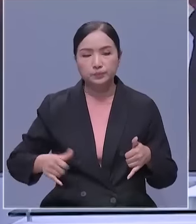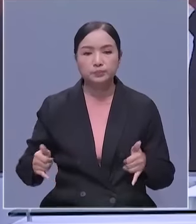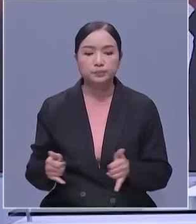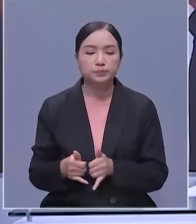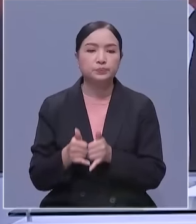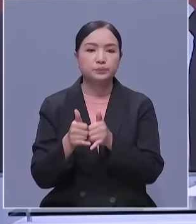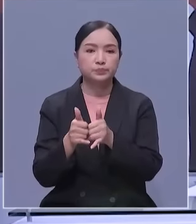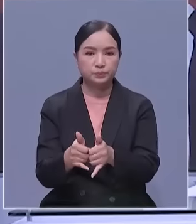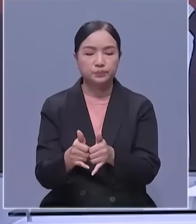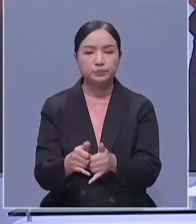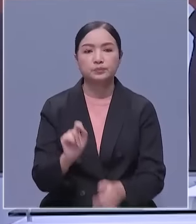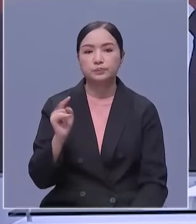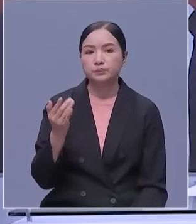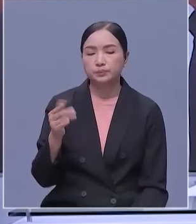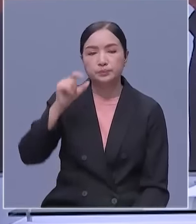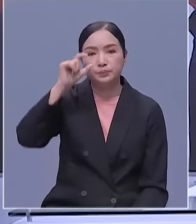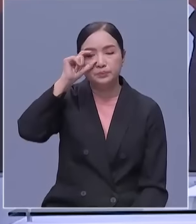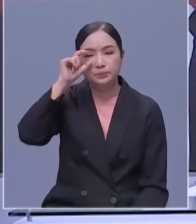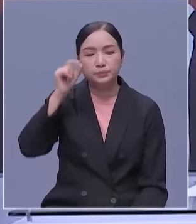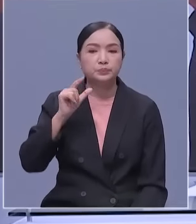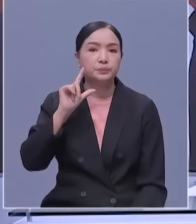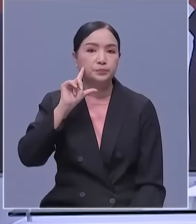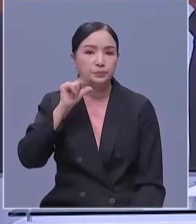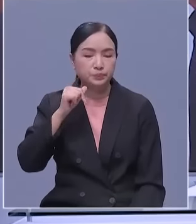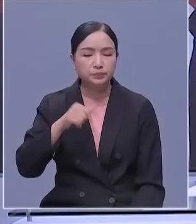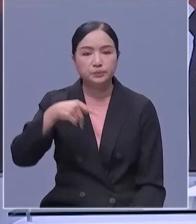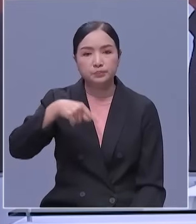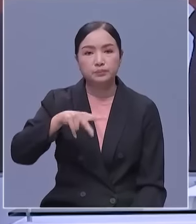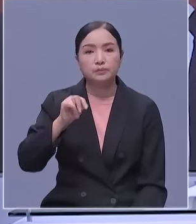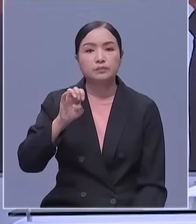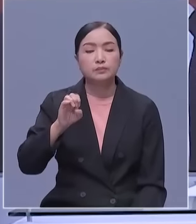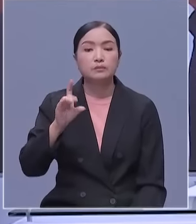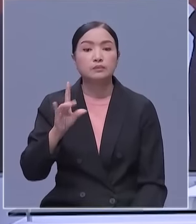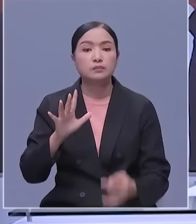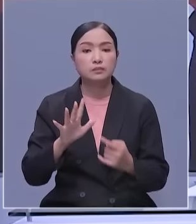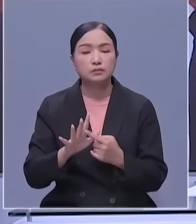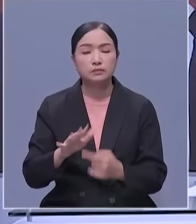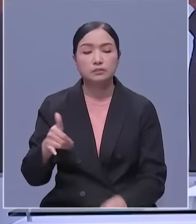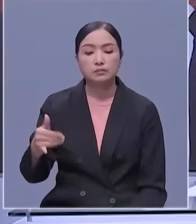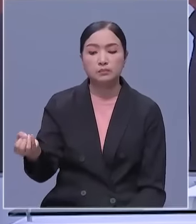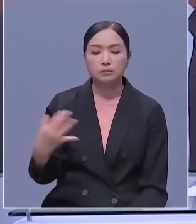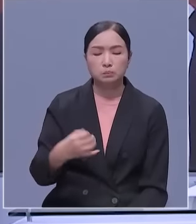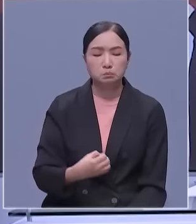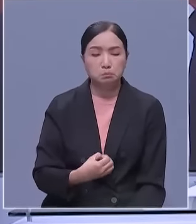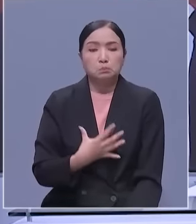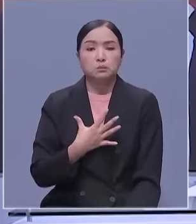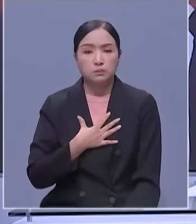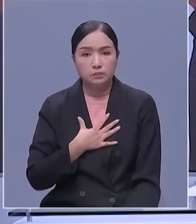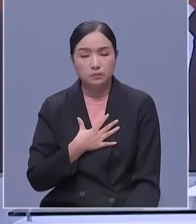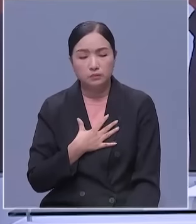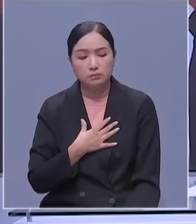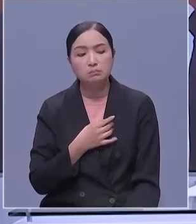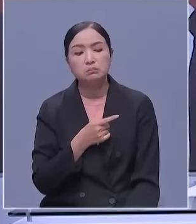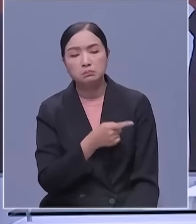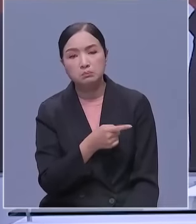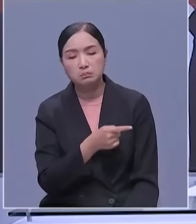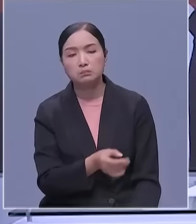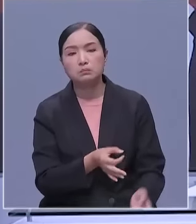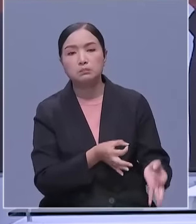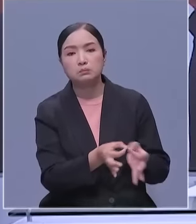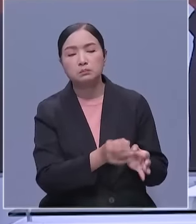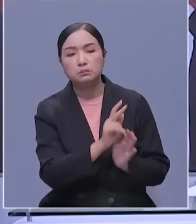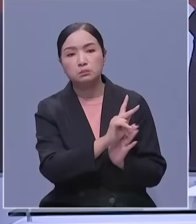นะครับขณะที่ทางคุณแม่พนิดาเองก็บอกว่าตกใจนะครับหลังจากที่ทราบว่าถูกอดีตที่ปรึกษ